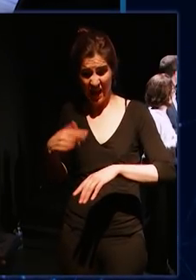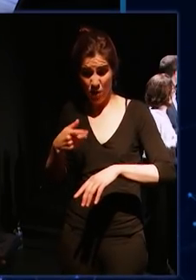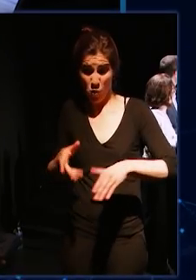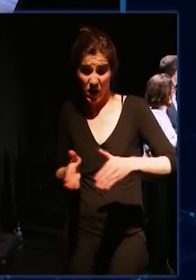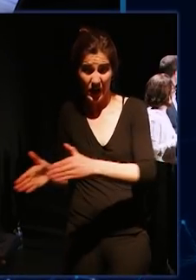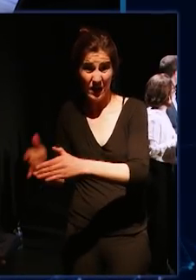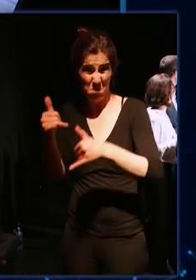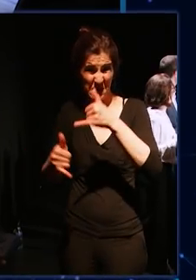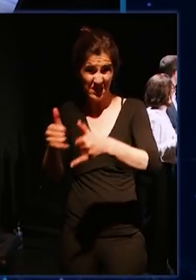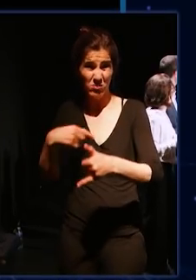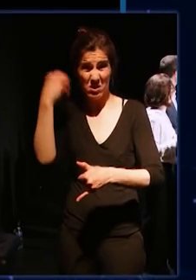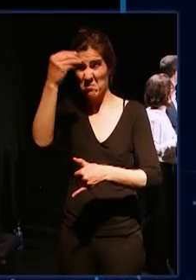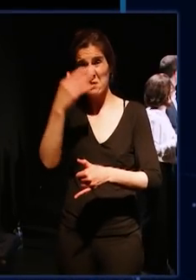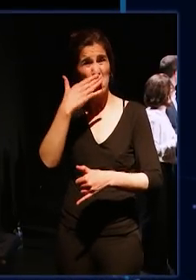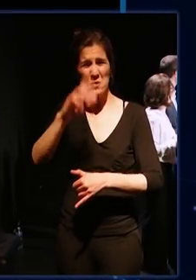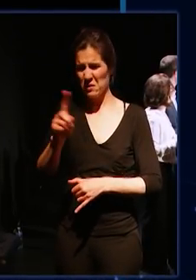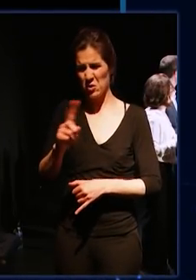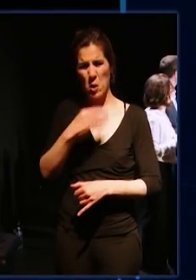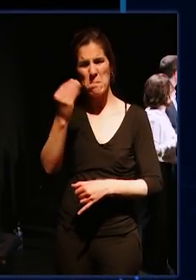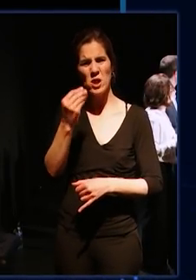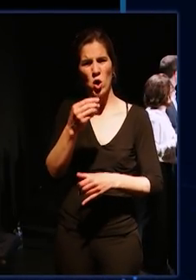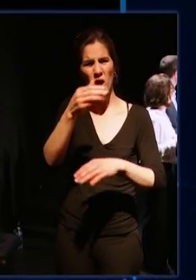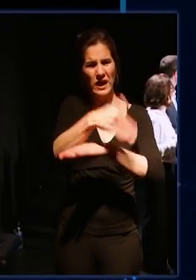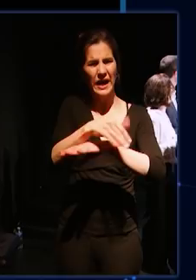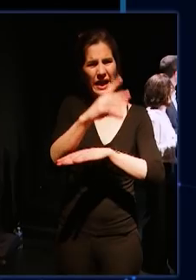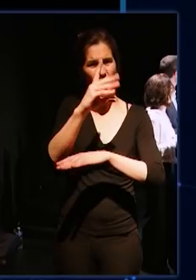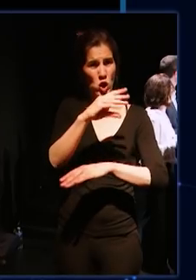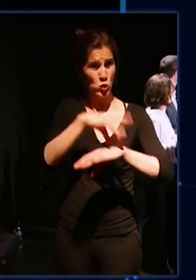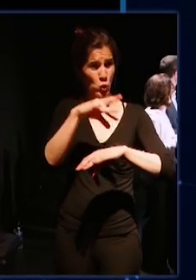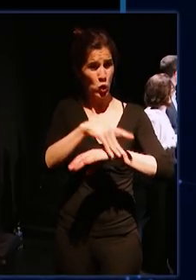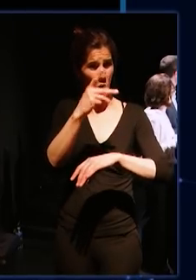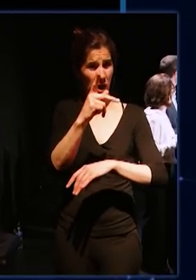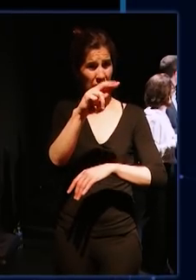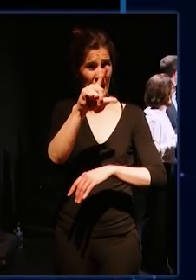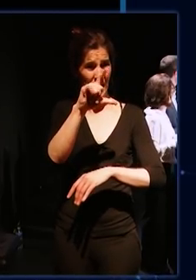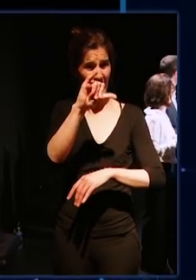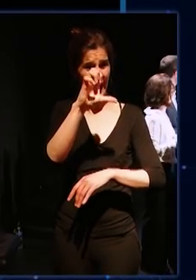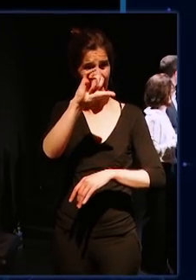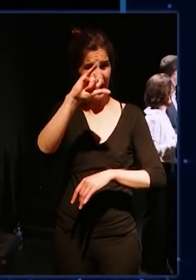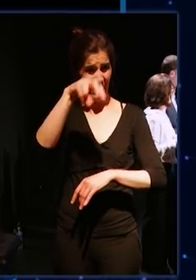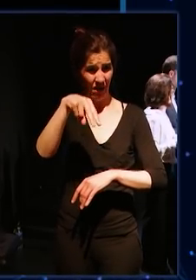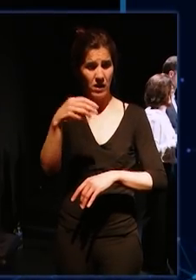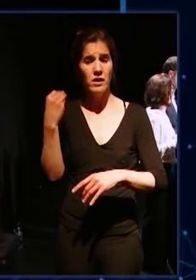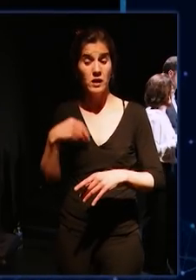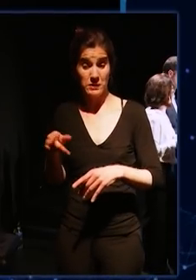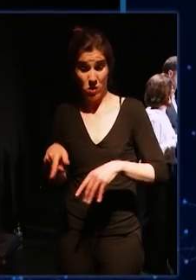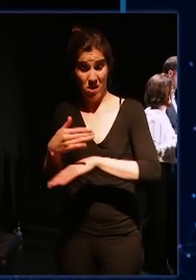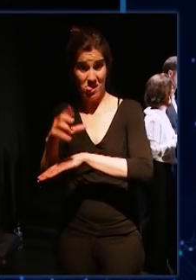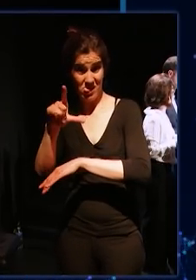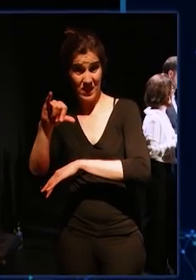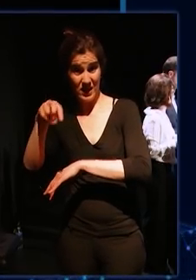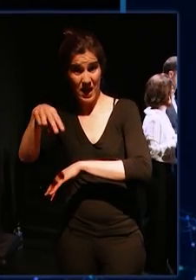adient és que passés per Doctor Klein i no per allà i establir aquest carrer que fos bidireccional.